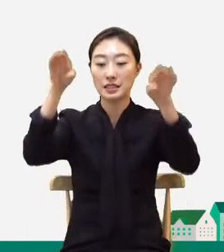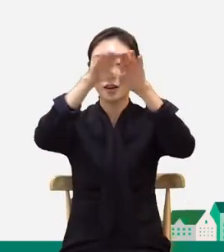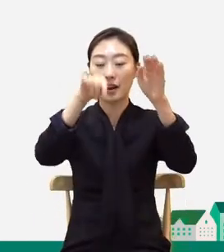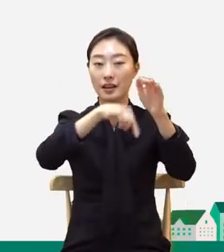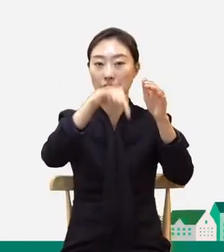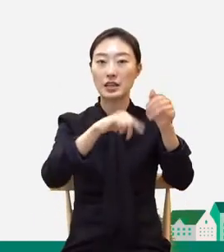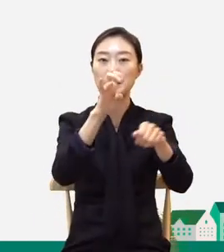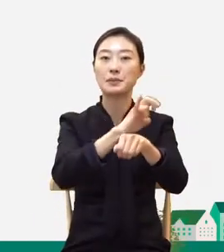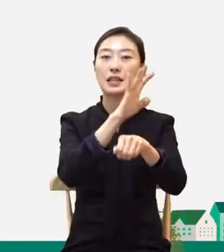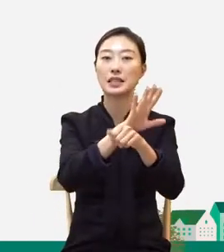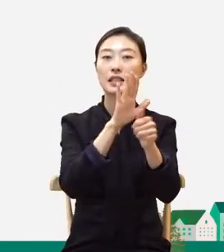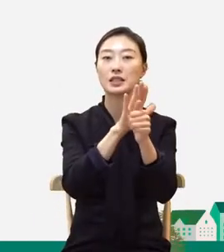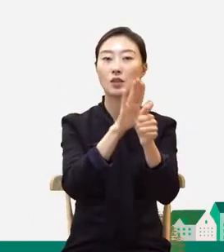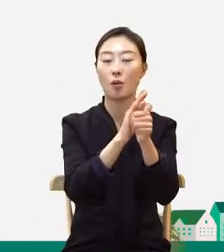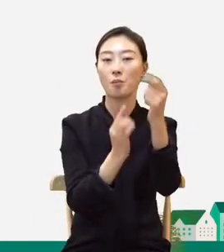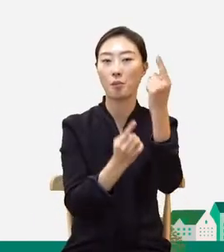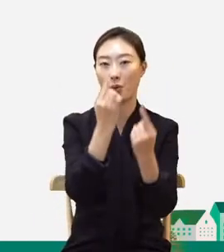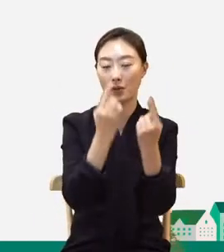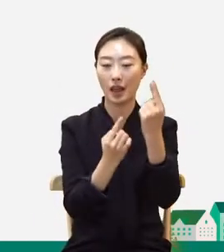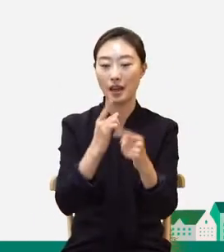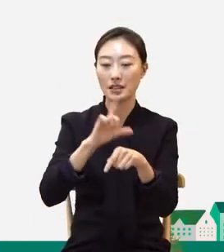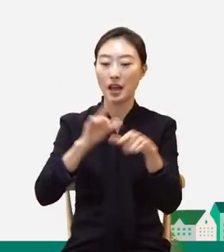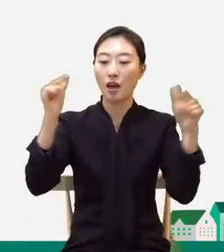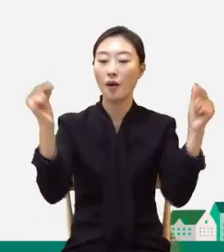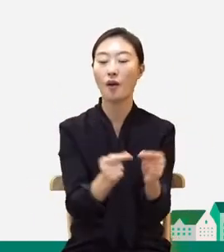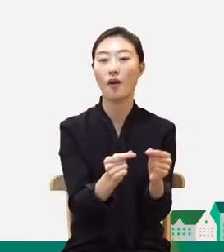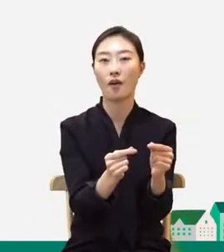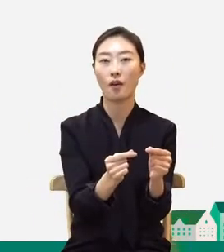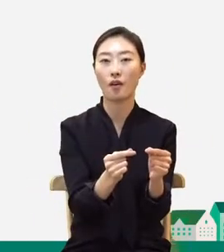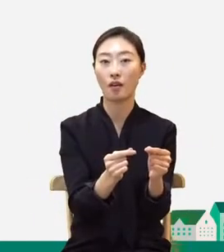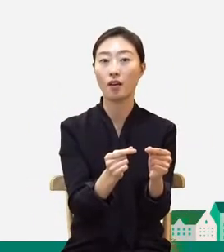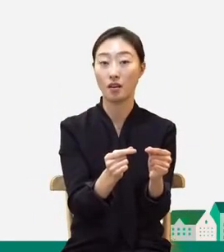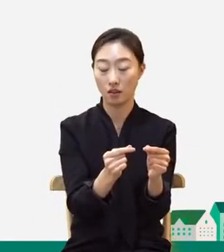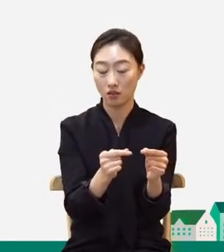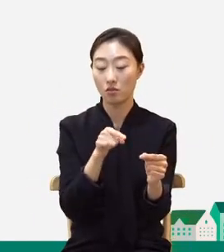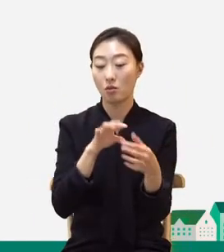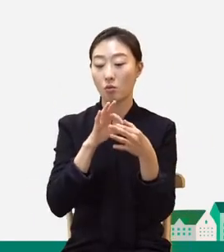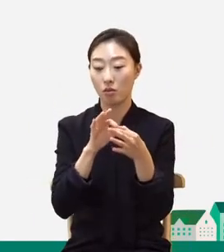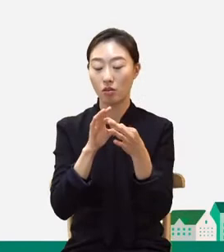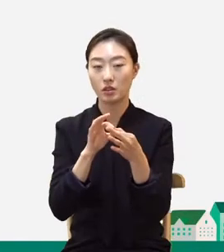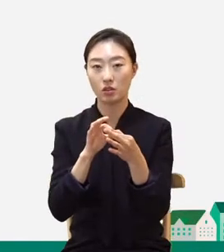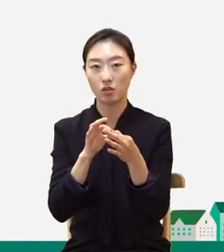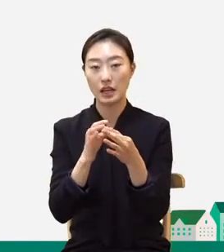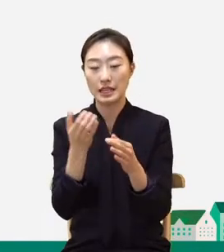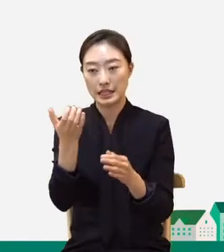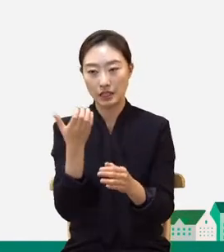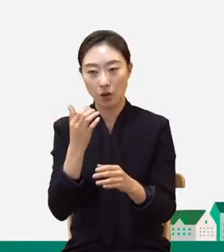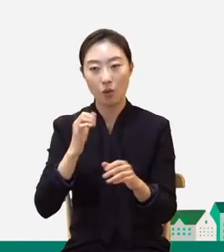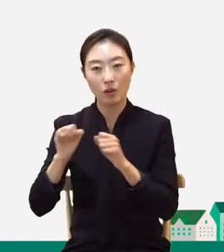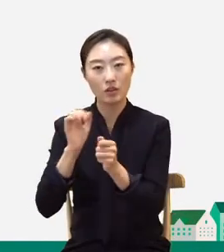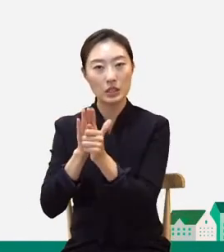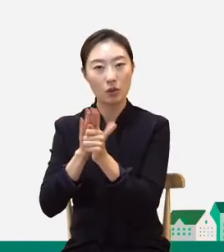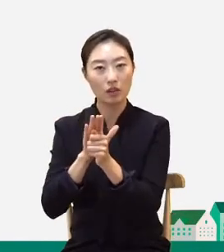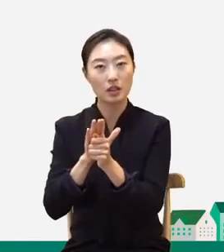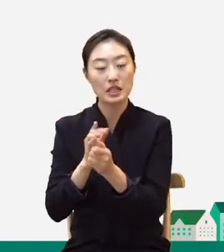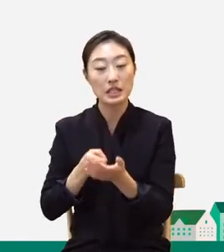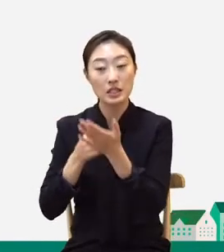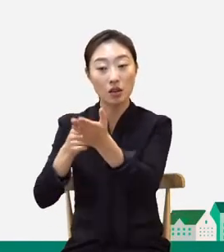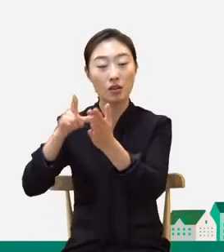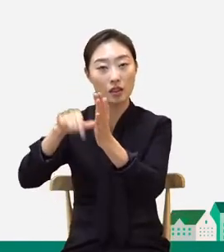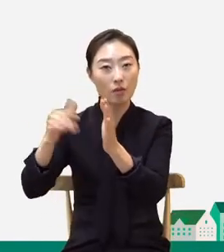24시간 지원이 아니라 지원 시간이 이제 단축되기 때문에 이 부분과 관련돼서는 사전에 활동지원 제도를 신청할